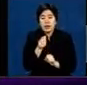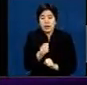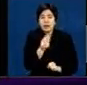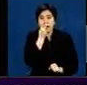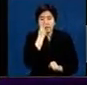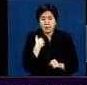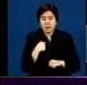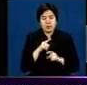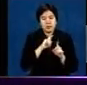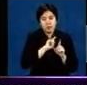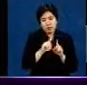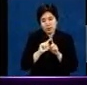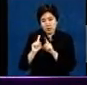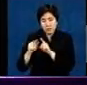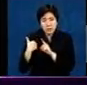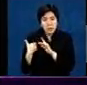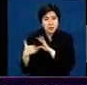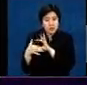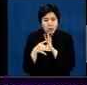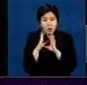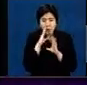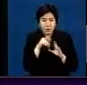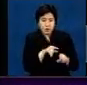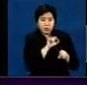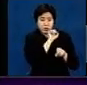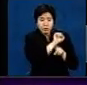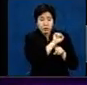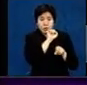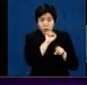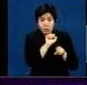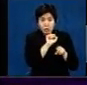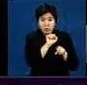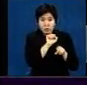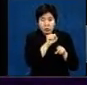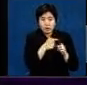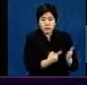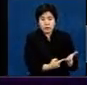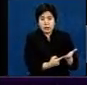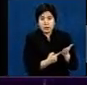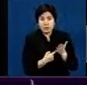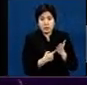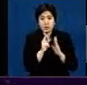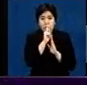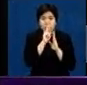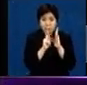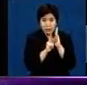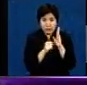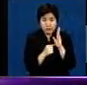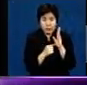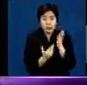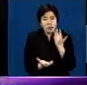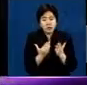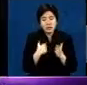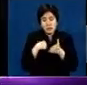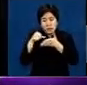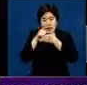ายๆเวลาว่าเมื่อฝ่ายสมาชิกสภาผู้แทนราษฎรได้เสนอร่างกฎหมายต่างๆนั้นหรือแม้แต่การแ